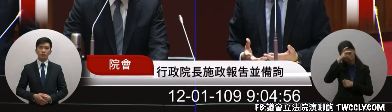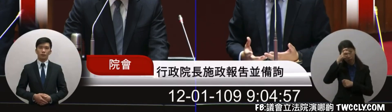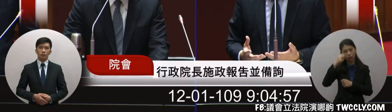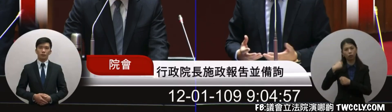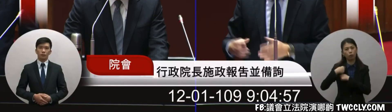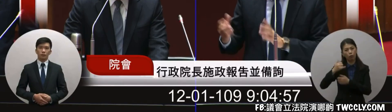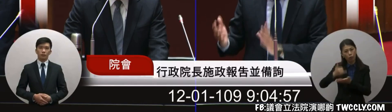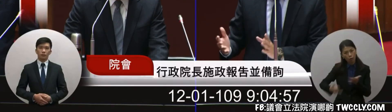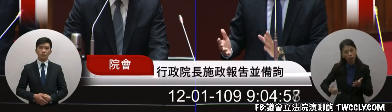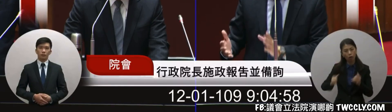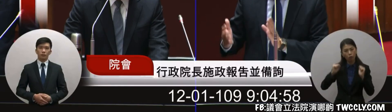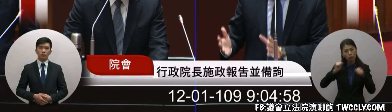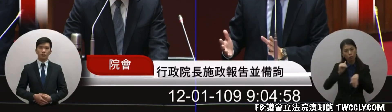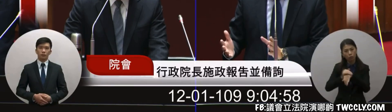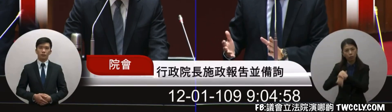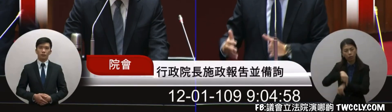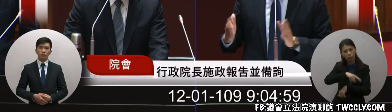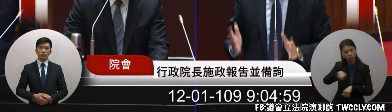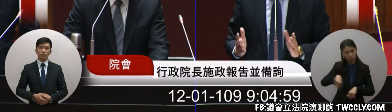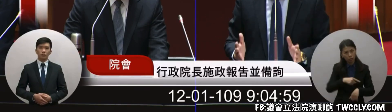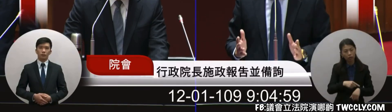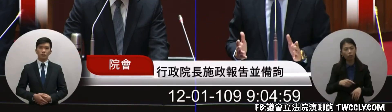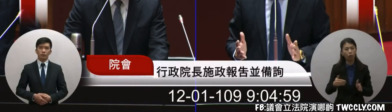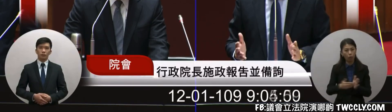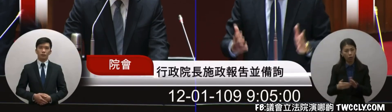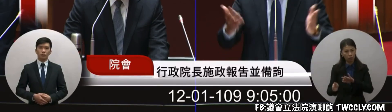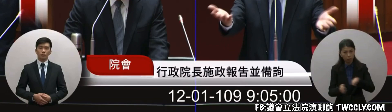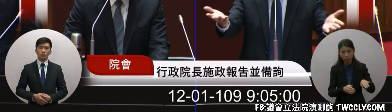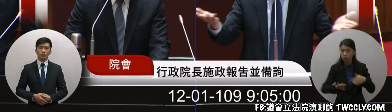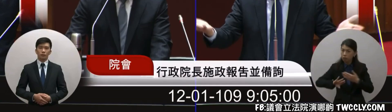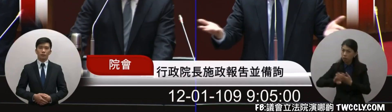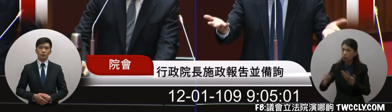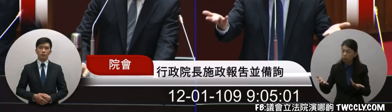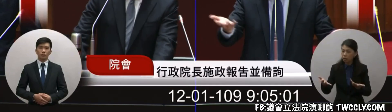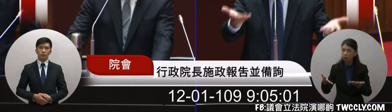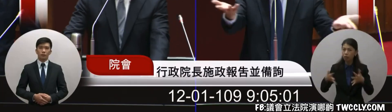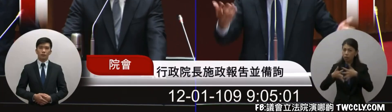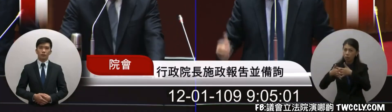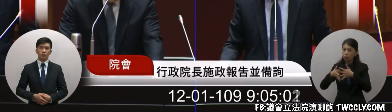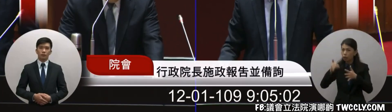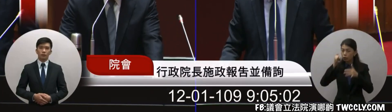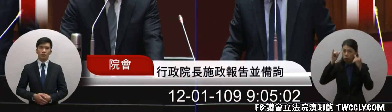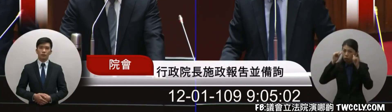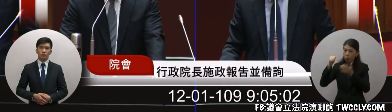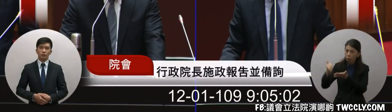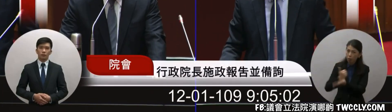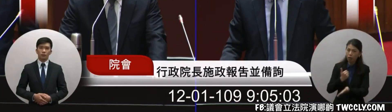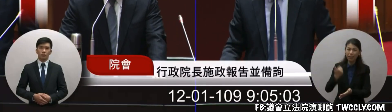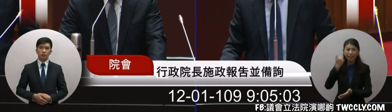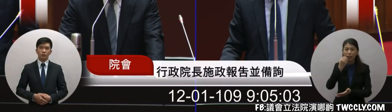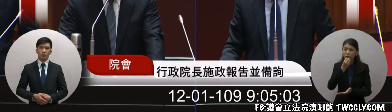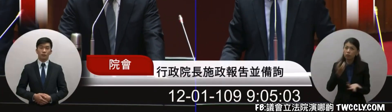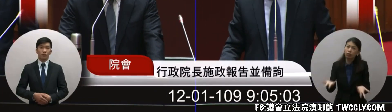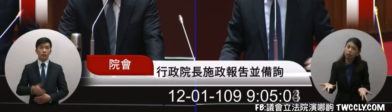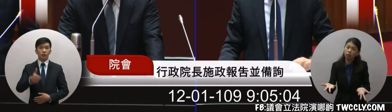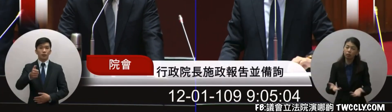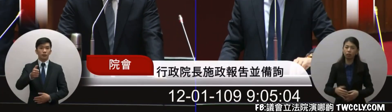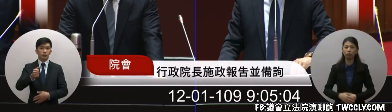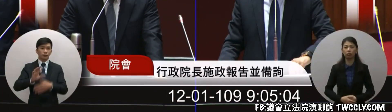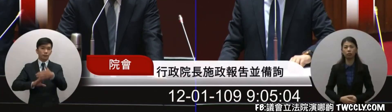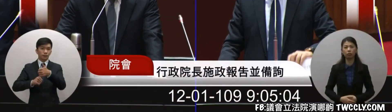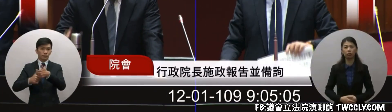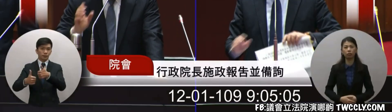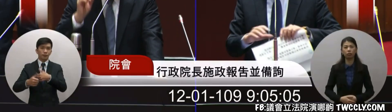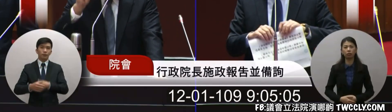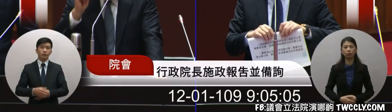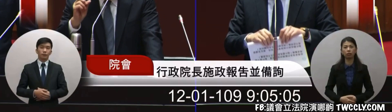反问，那最后一月一号进来之后是谁吃这些东西？我不知道院长或者主委，你们怎么办？ 好，很谢谢委员，可